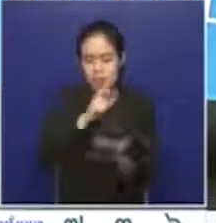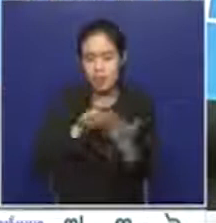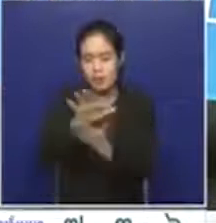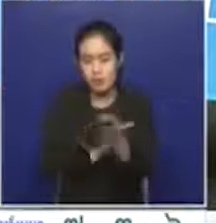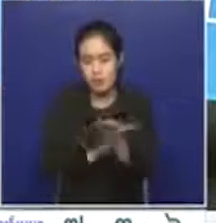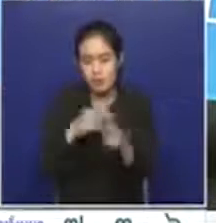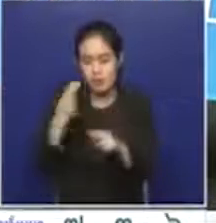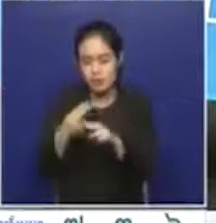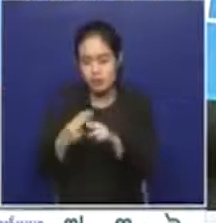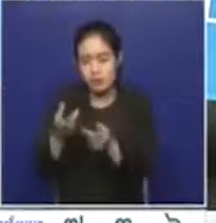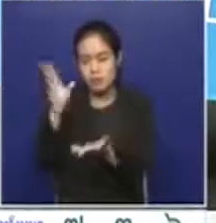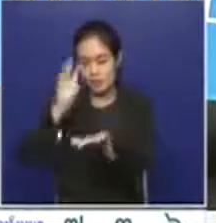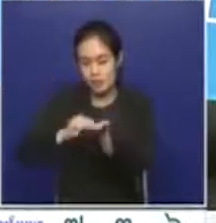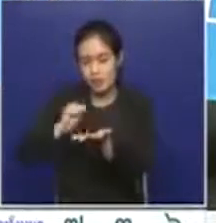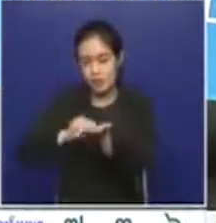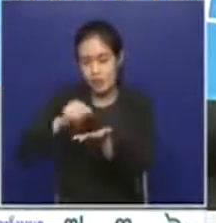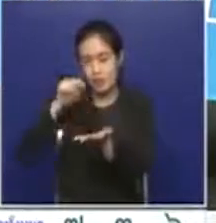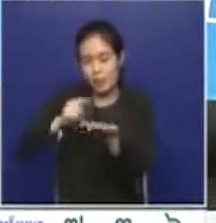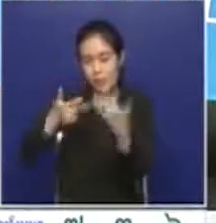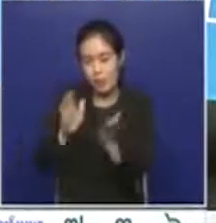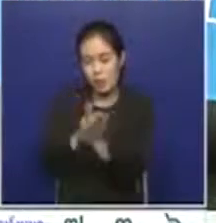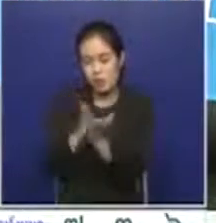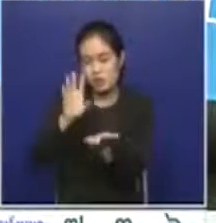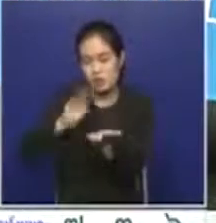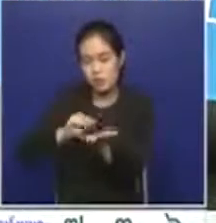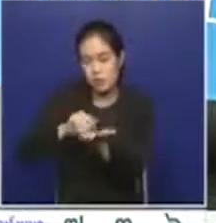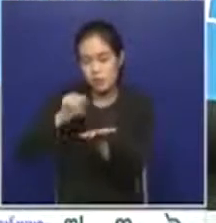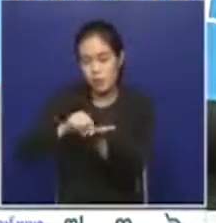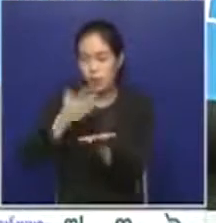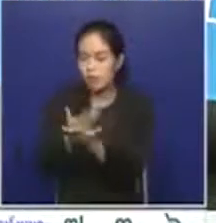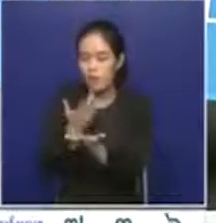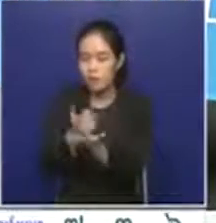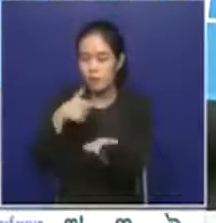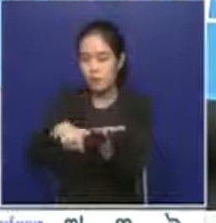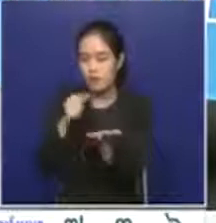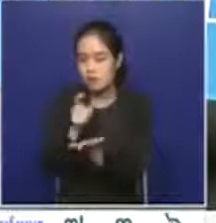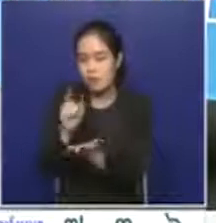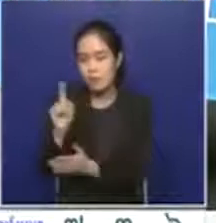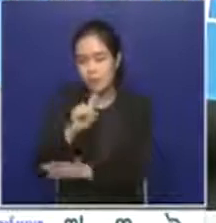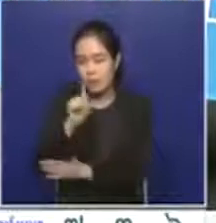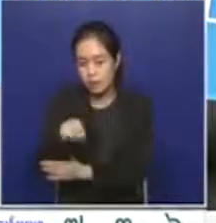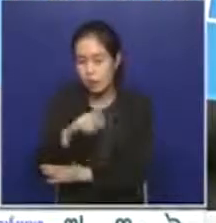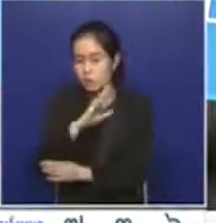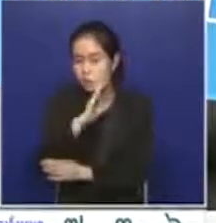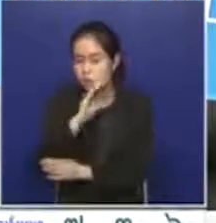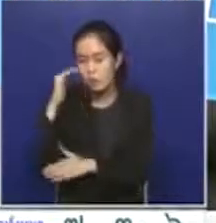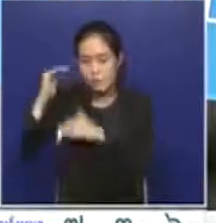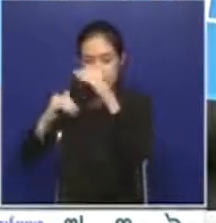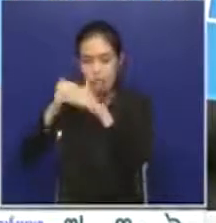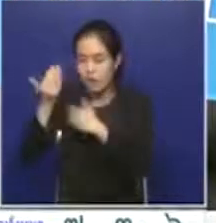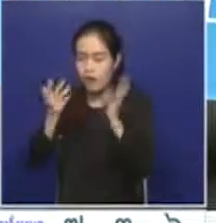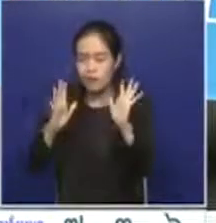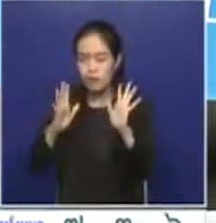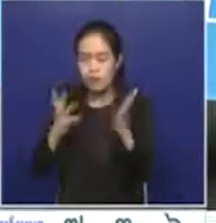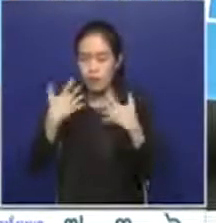ชีสีเทาซึ่งประเทศไทยได้ถูกบรรจุเข้าไปอยู่ในบัญชีสีเทานี้กลุ่มประเทศที่อยู่ในบัญชีสีเทาถ้าหากไม่ทำอะไ